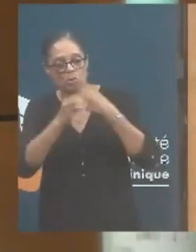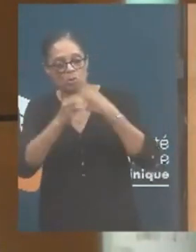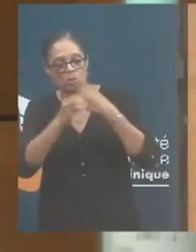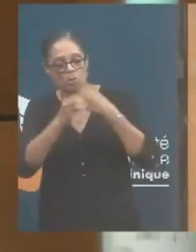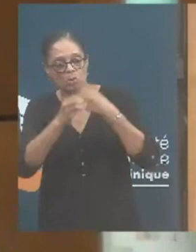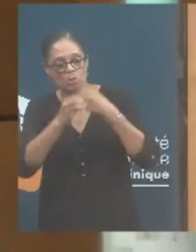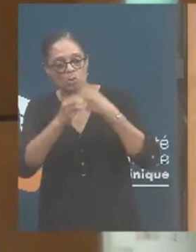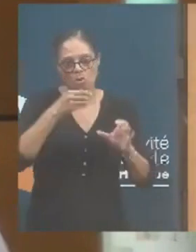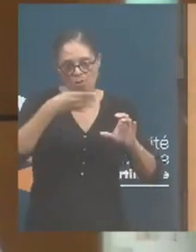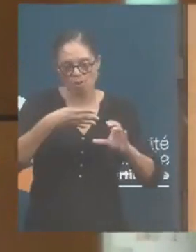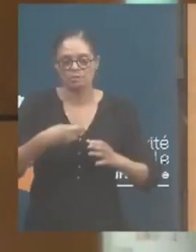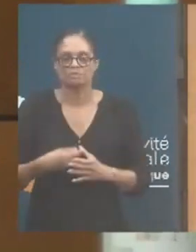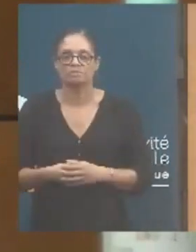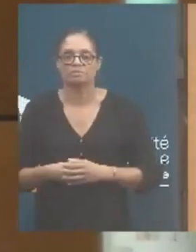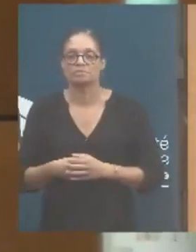contexte historique qu'on ne peut pas ignorer.